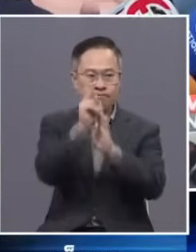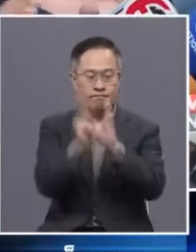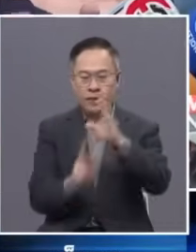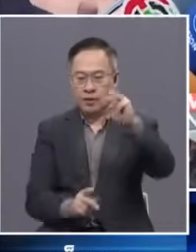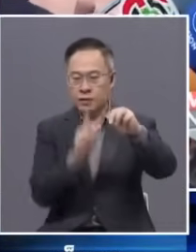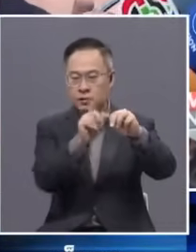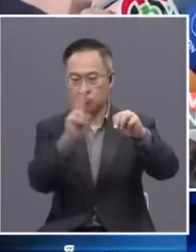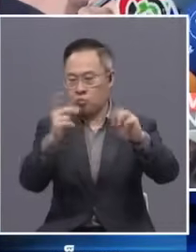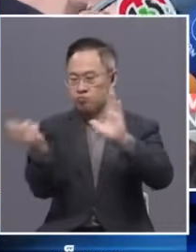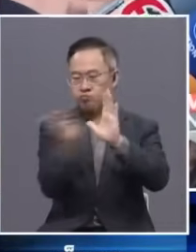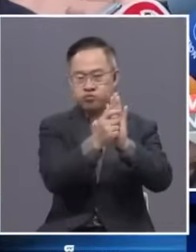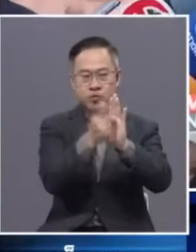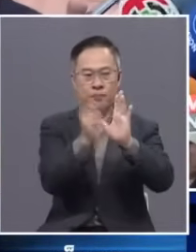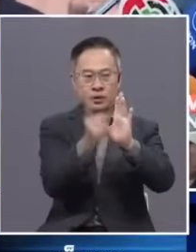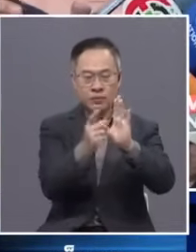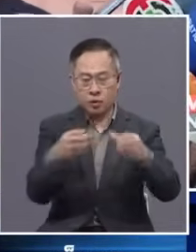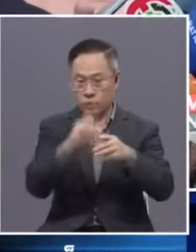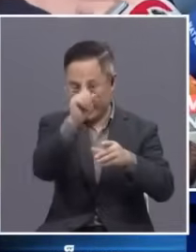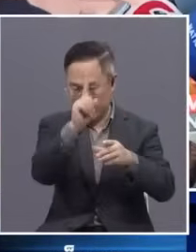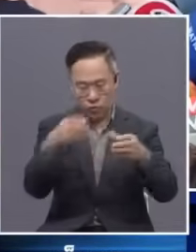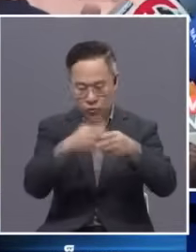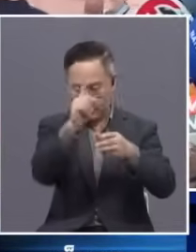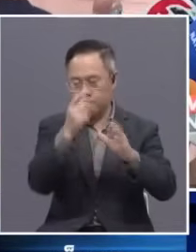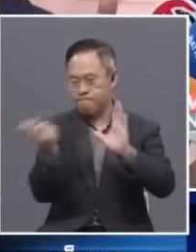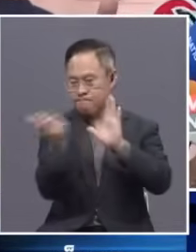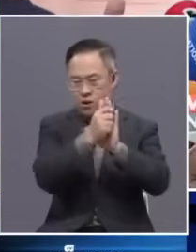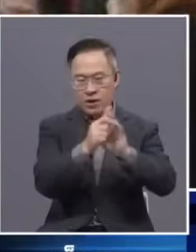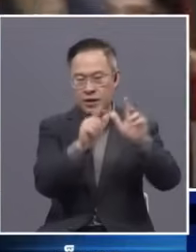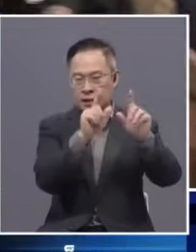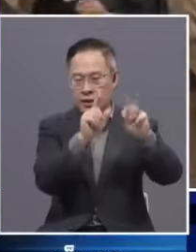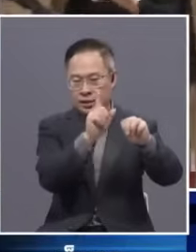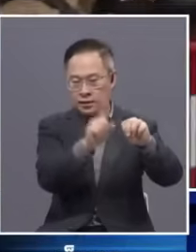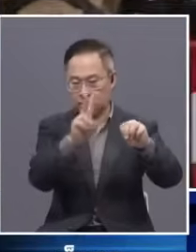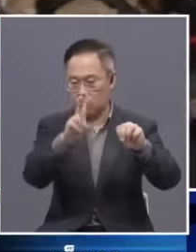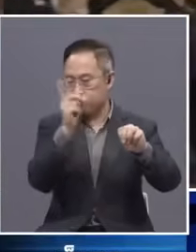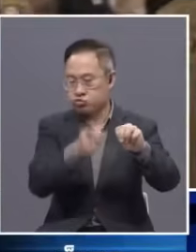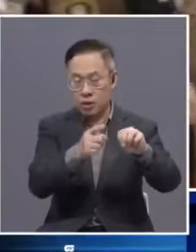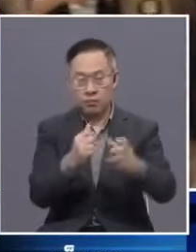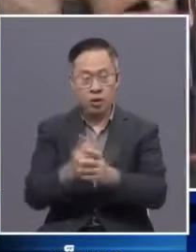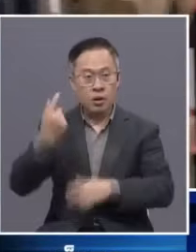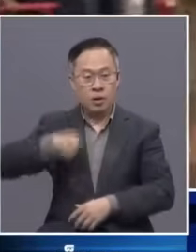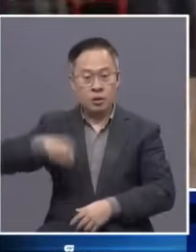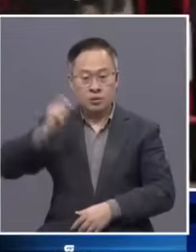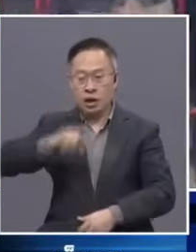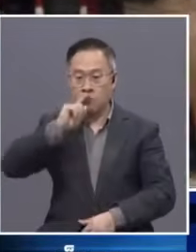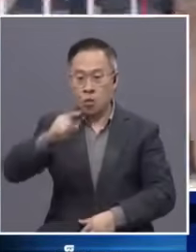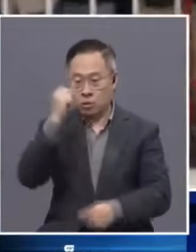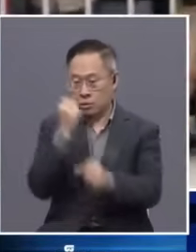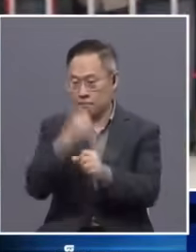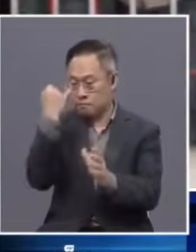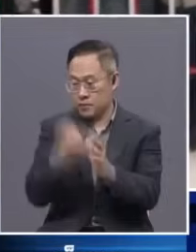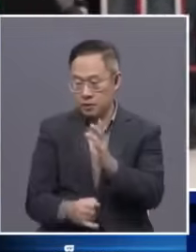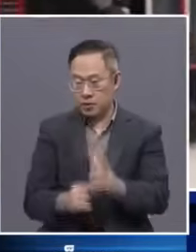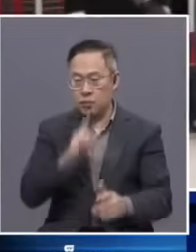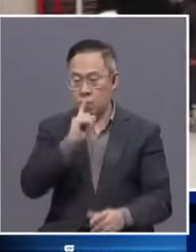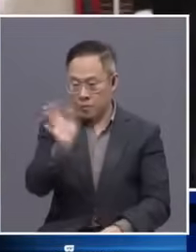แนวทางนโยบายมาตรา112ให้ก้าวไกลเนี่ยเดินหน้าต่อไปได้เพราะว่าท้ายที่สุดแล้วเนี่ยศาลไม่ได้ชี้ชัดนี่ว่าไม่ได้มีช่องทางที่จะทำได้หรือทำไม่